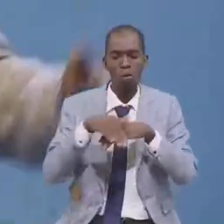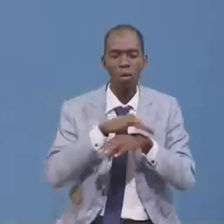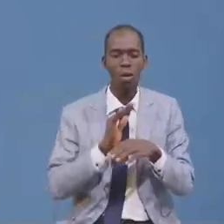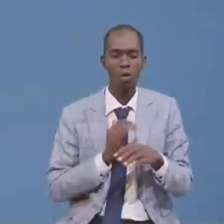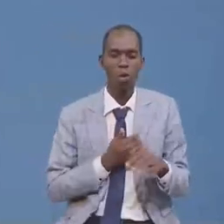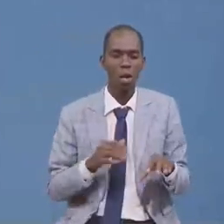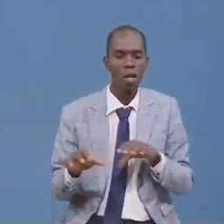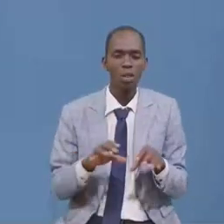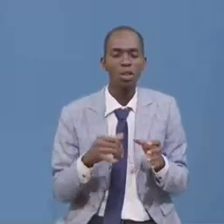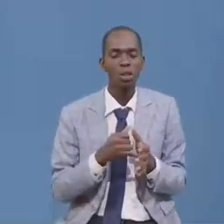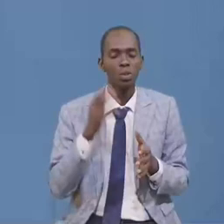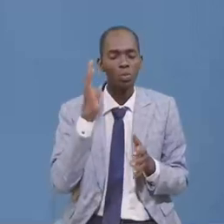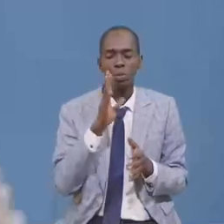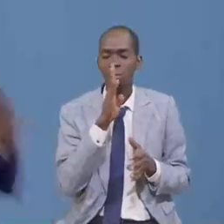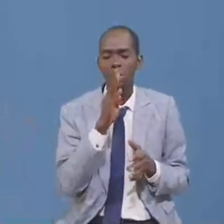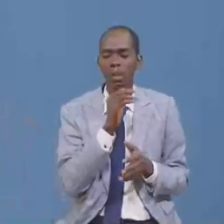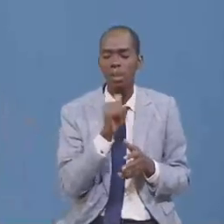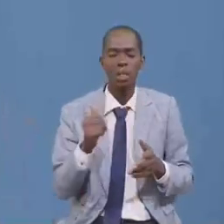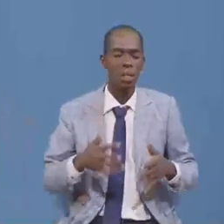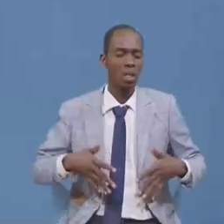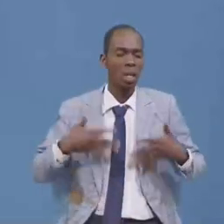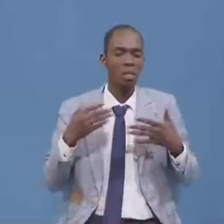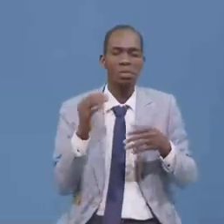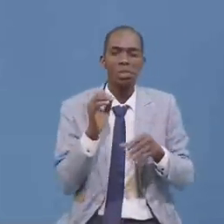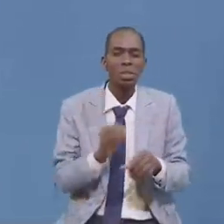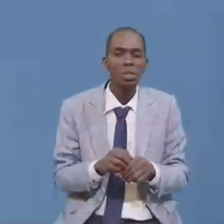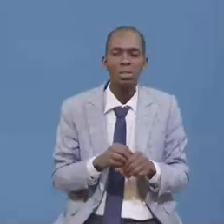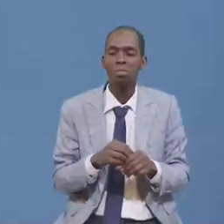ce sera une vie de médiocrité.